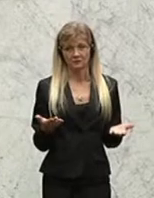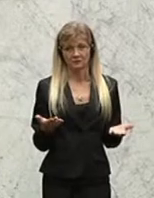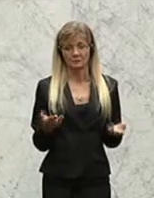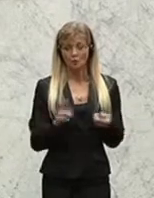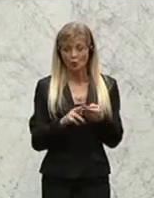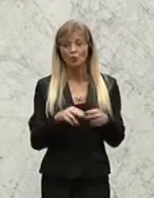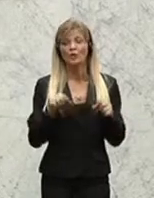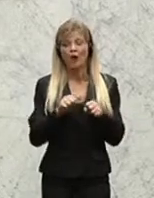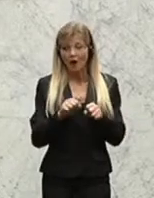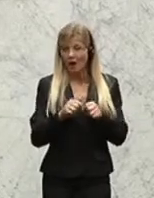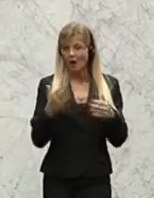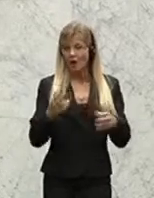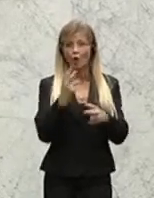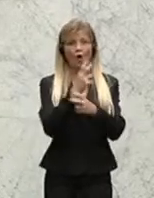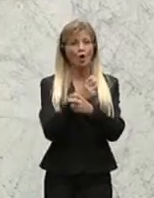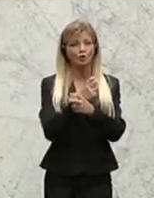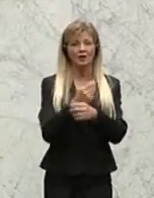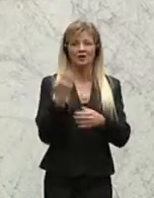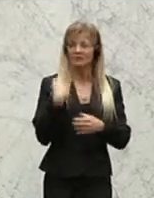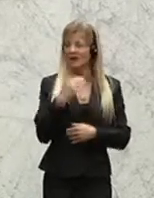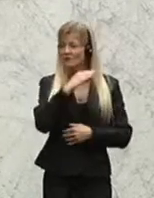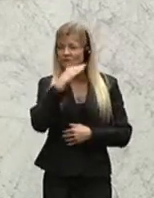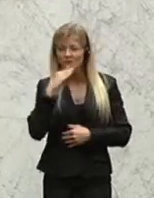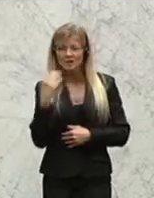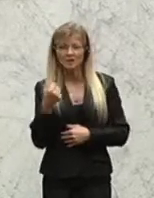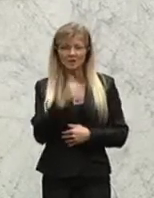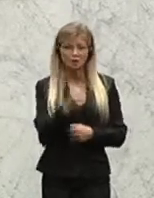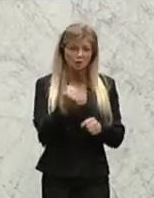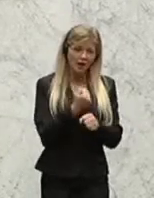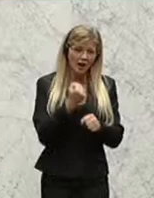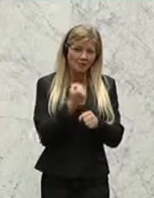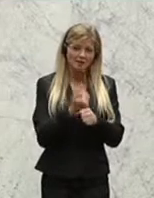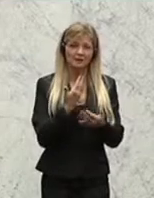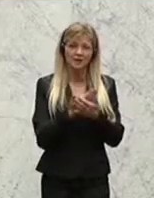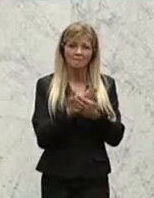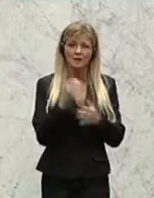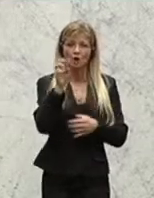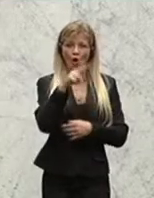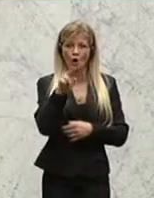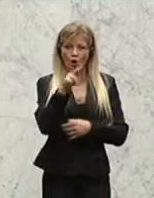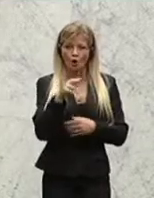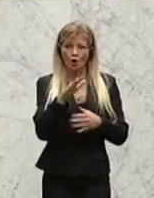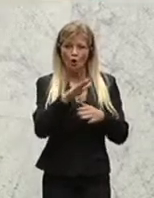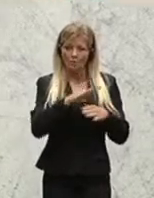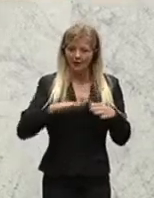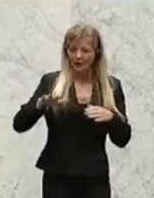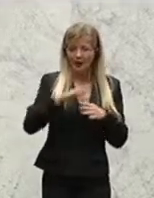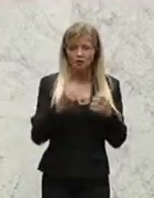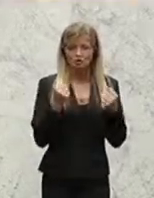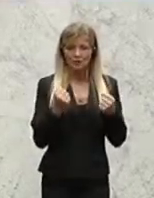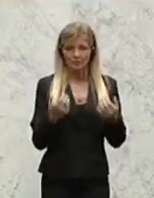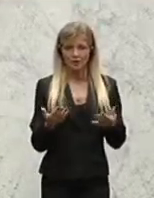Beiträge Österreichs zur Stabilisierung des Euroraums. Ich erinnere an die nachhaltige Sanierung